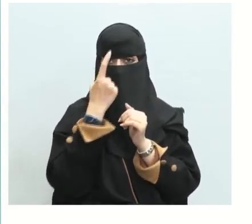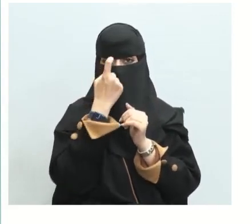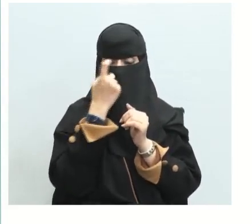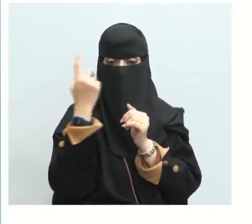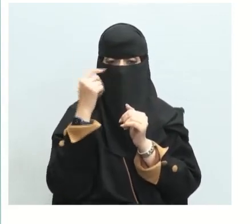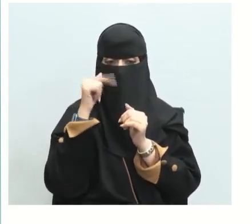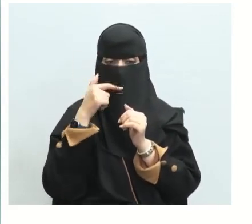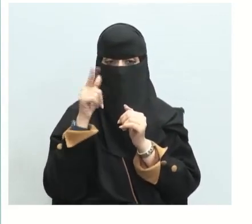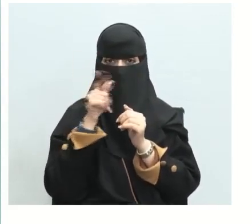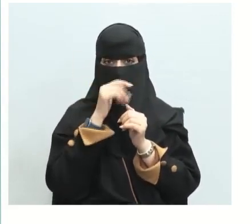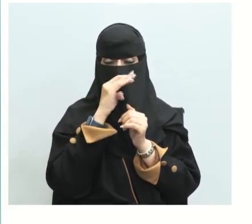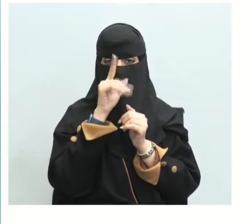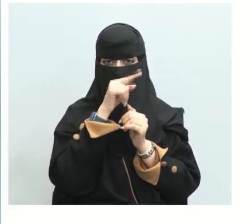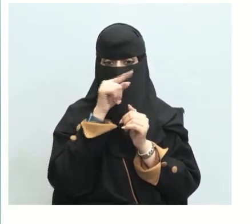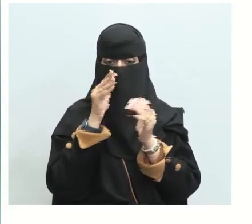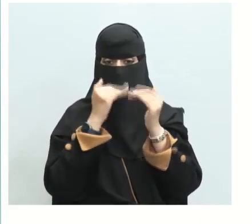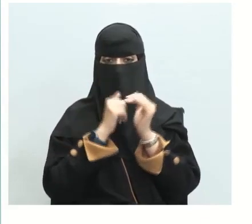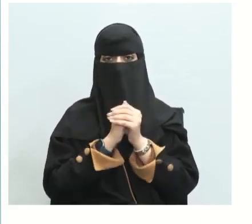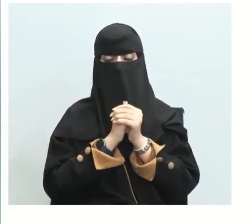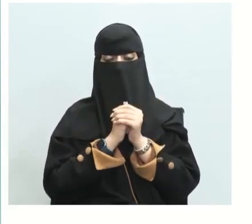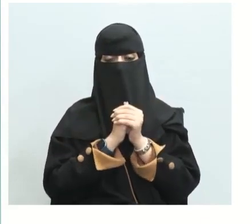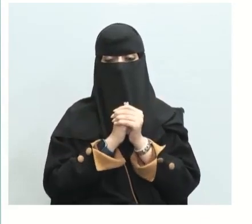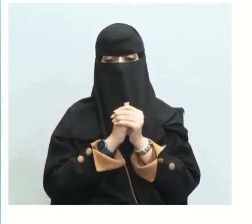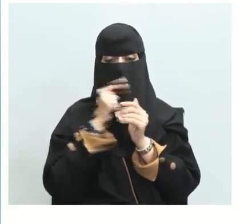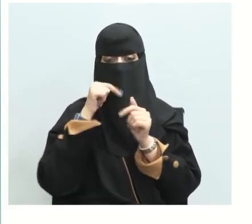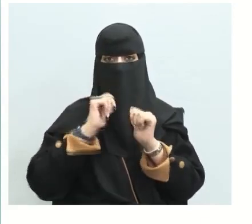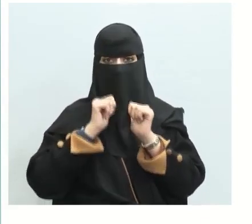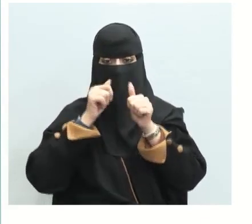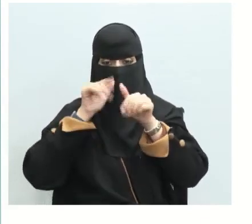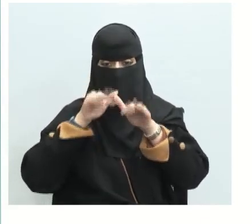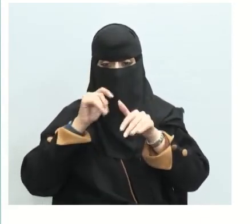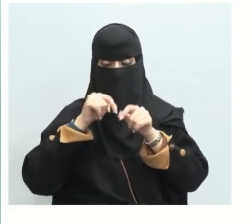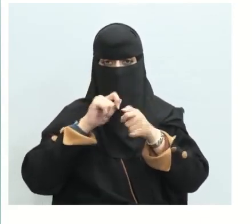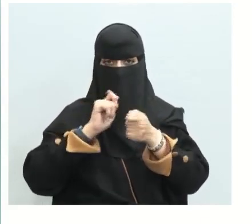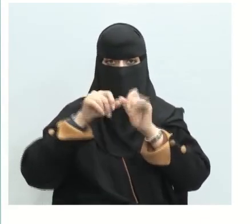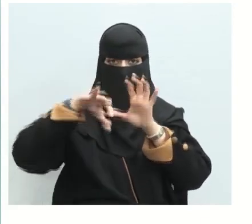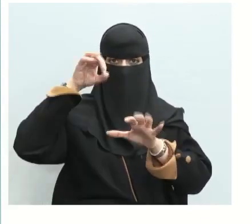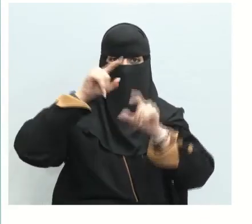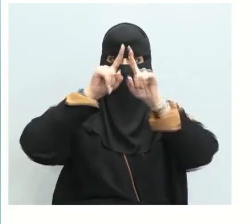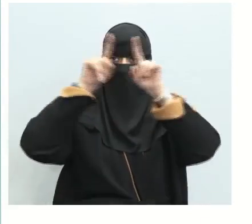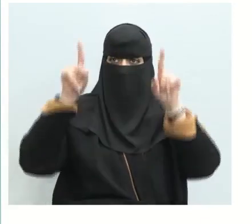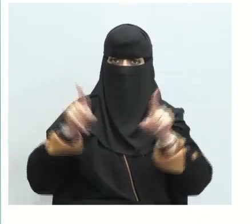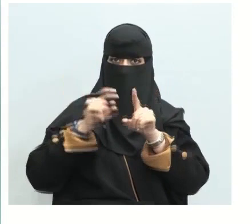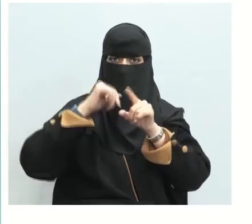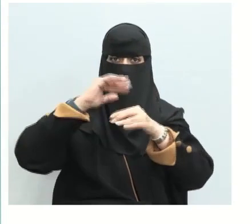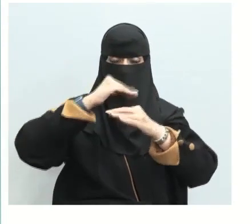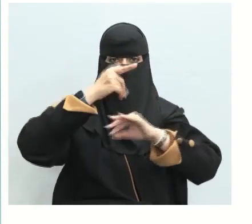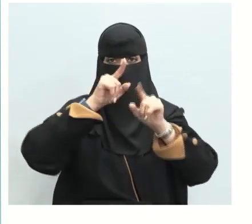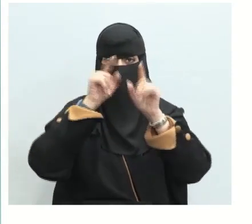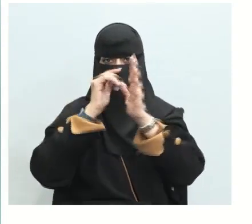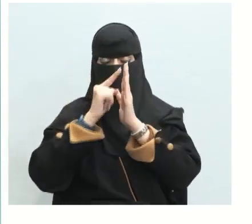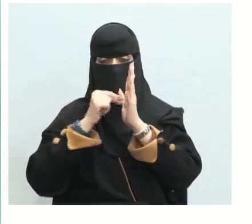والطول. إذا ممتاز، الإجابة خاطئة. 5، يمكنك اختيار مظهر الموقع على الأجهزة